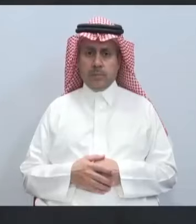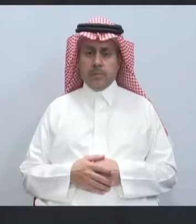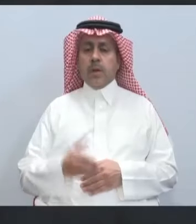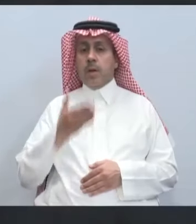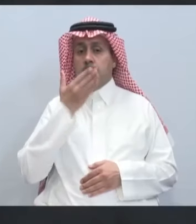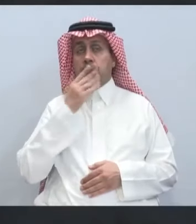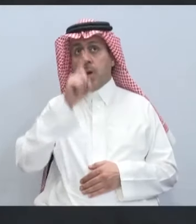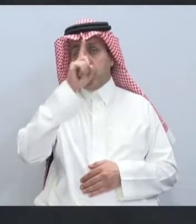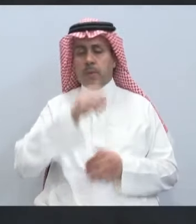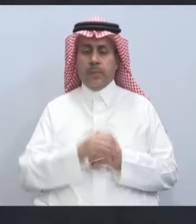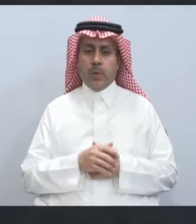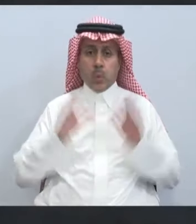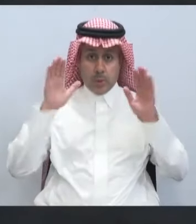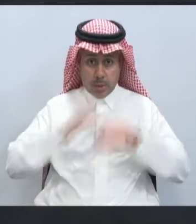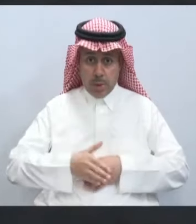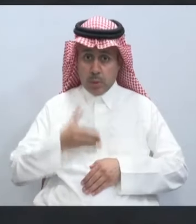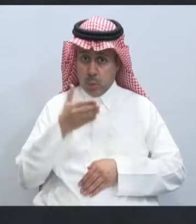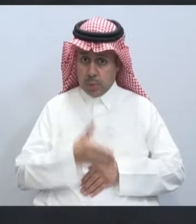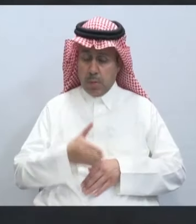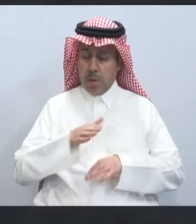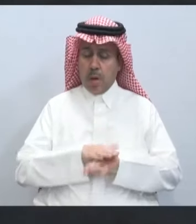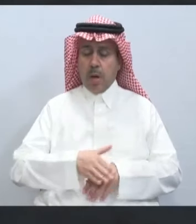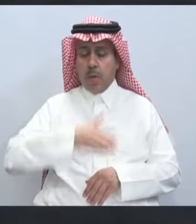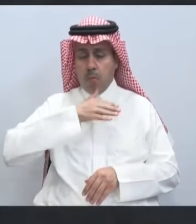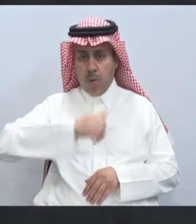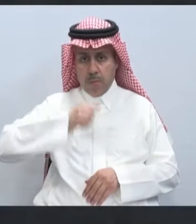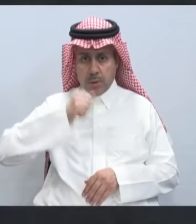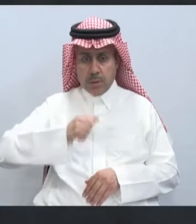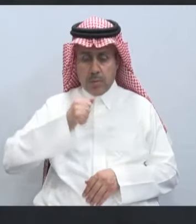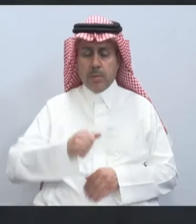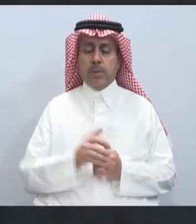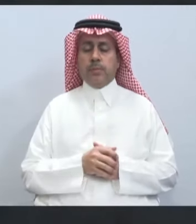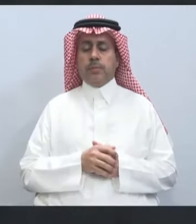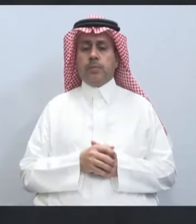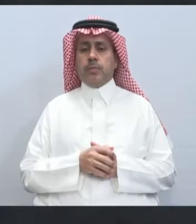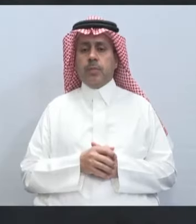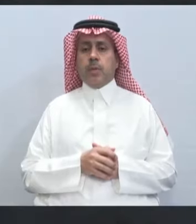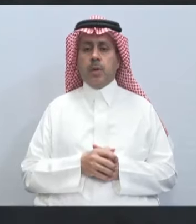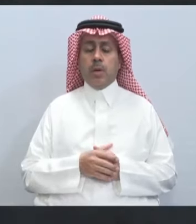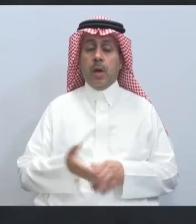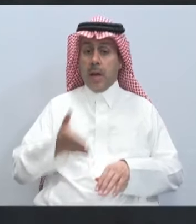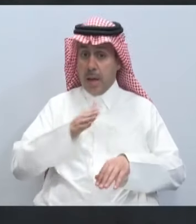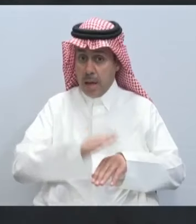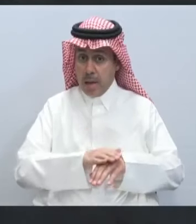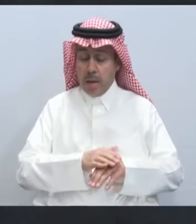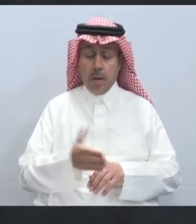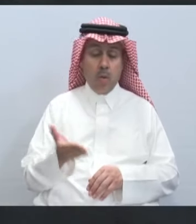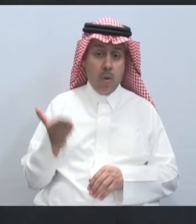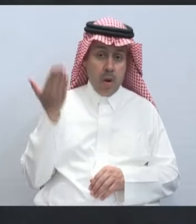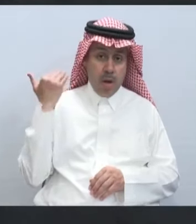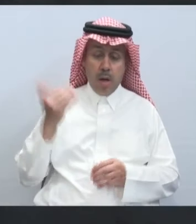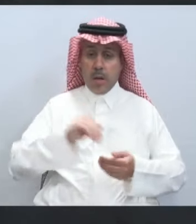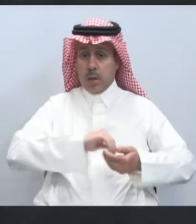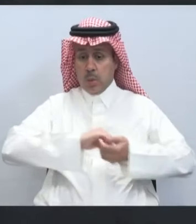الحمد لله وحده والصلاه والسلام على من لا نبي بعده الرحمه المهداه محمد بن عبد الله عليه